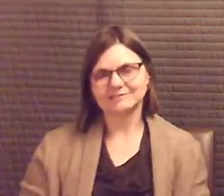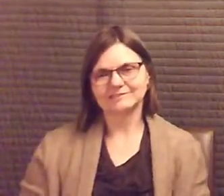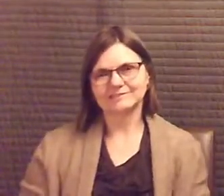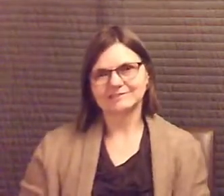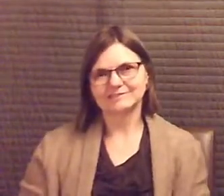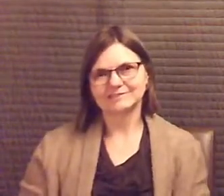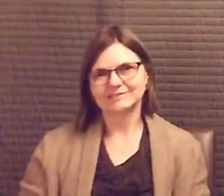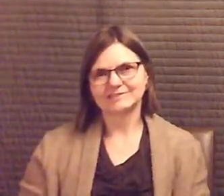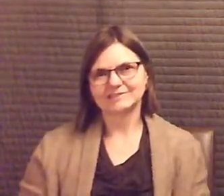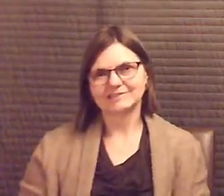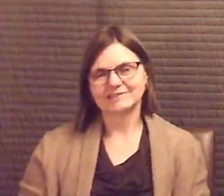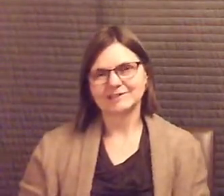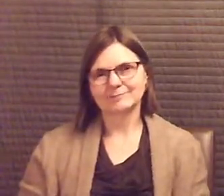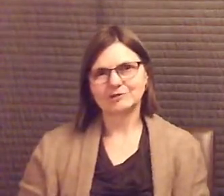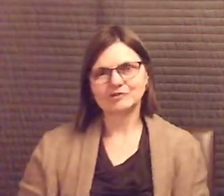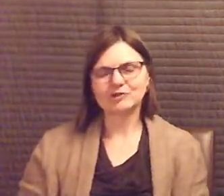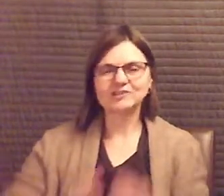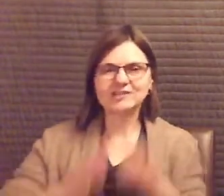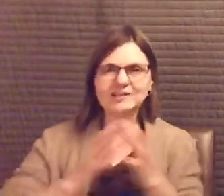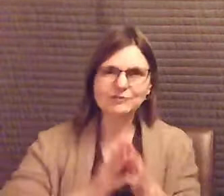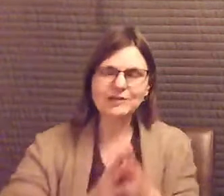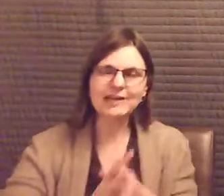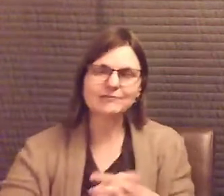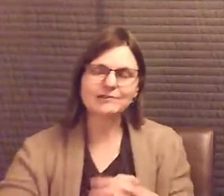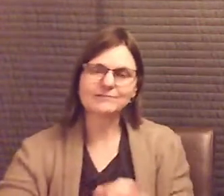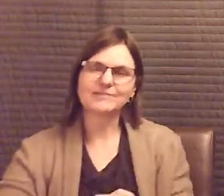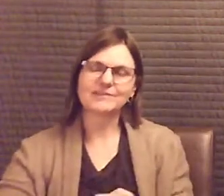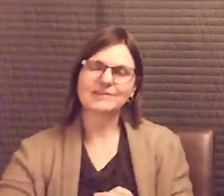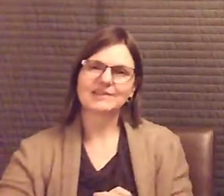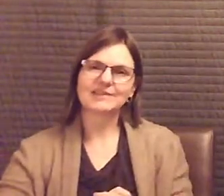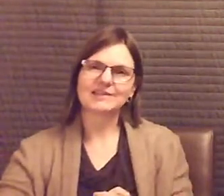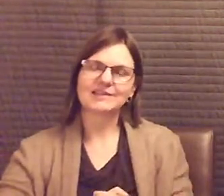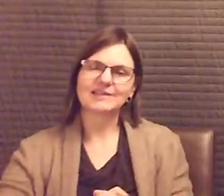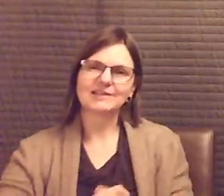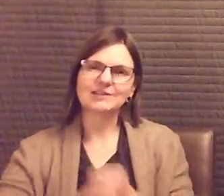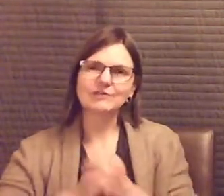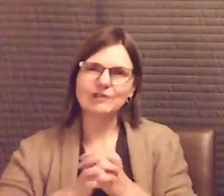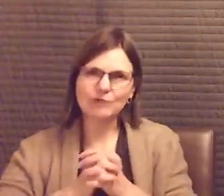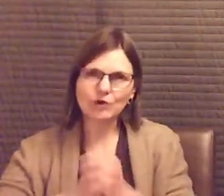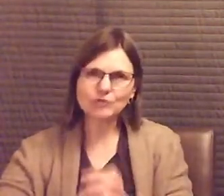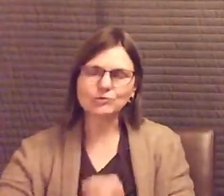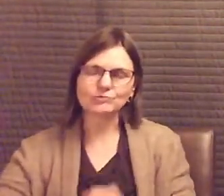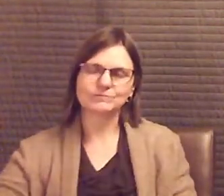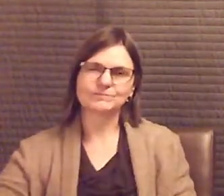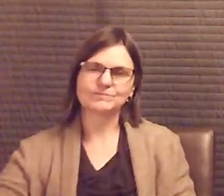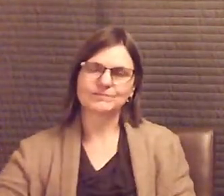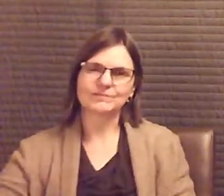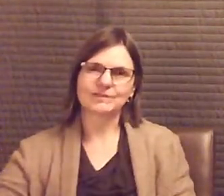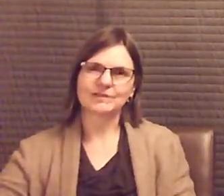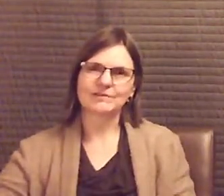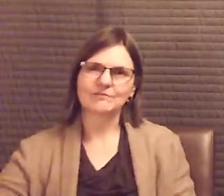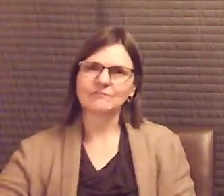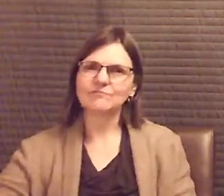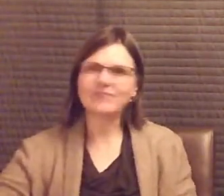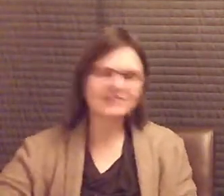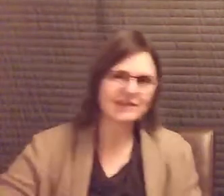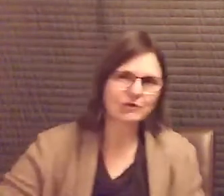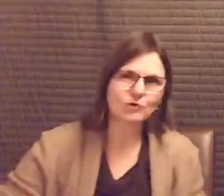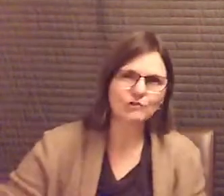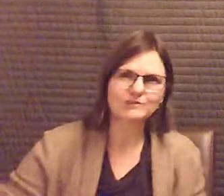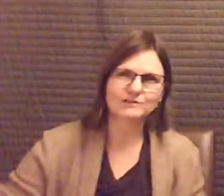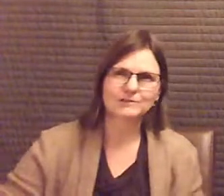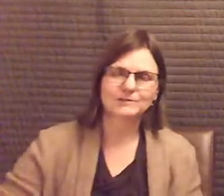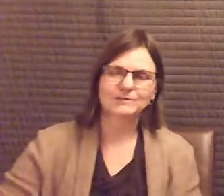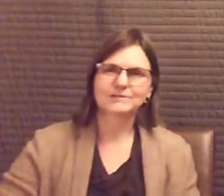ballon en de velar zullen ze treffen leven door normale door een goed doen nog meer hulp niet koste wat het